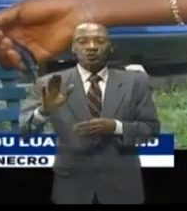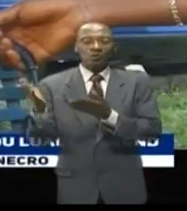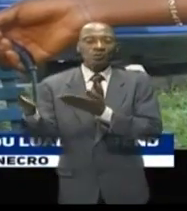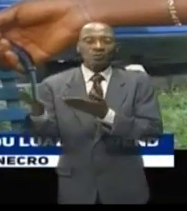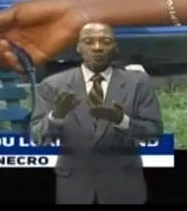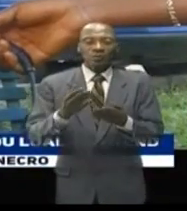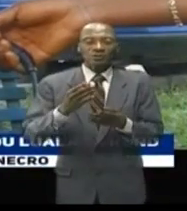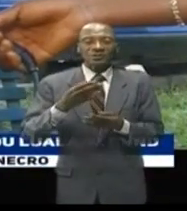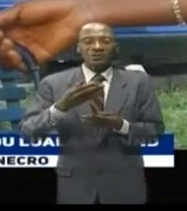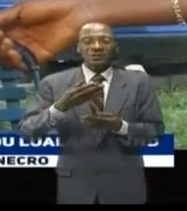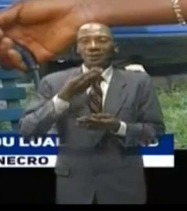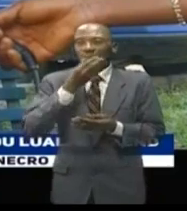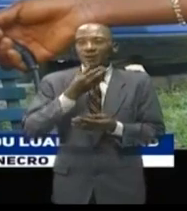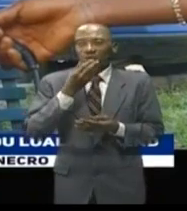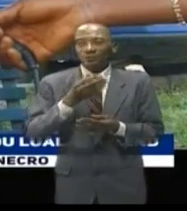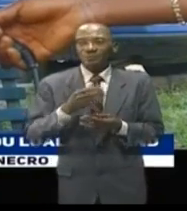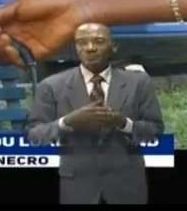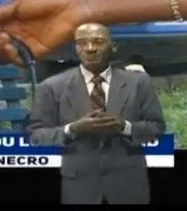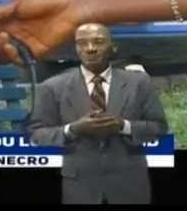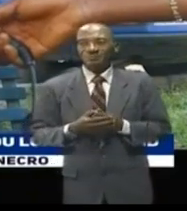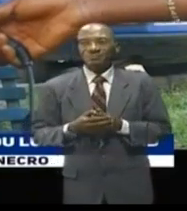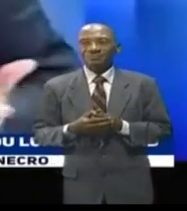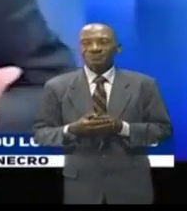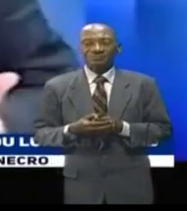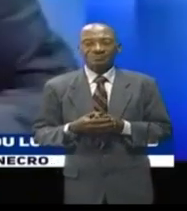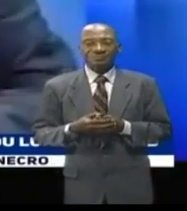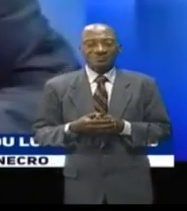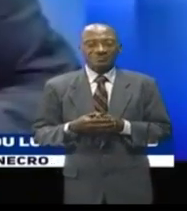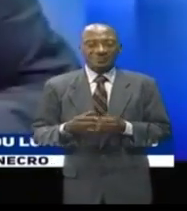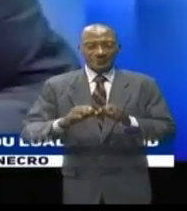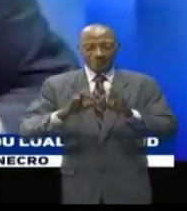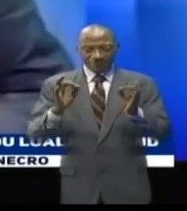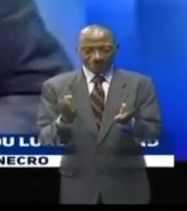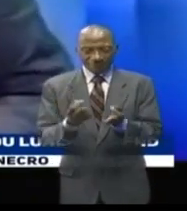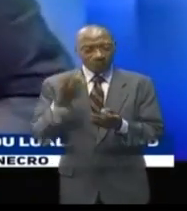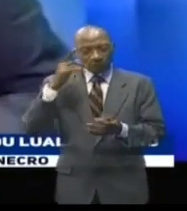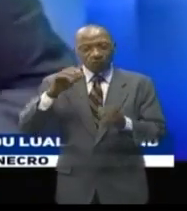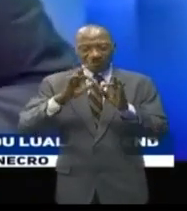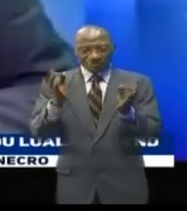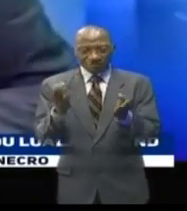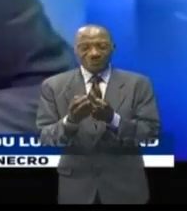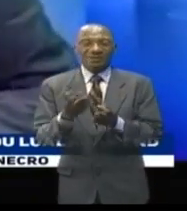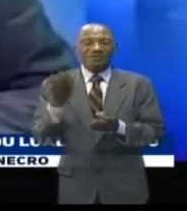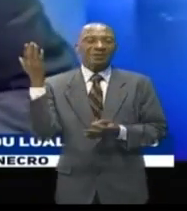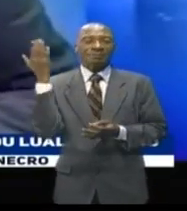la famille biologique du journaliste émérite qu'à ce moment